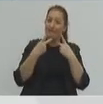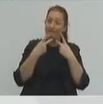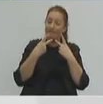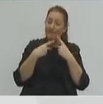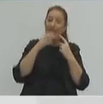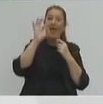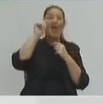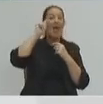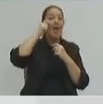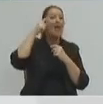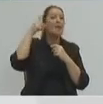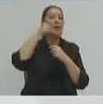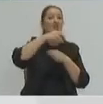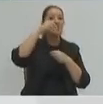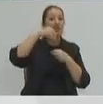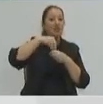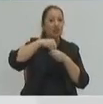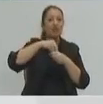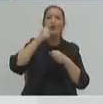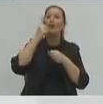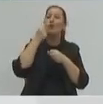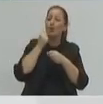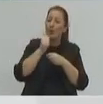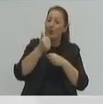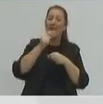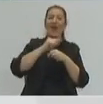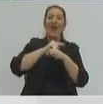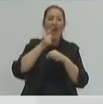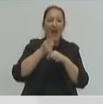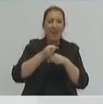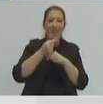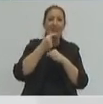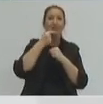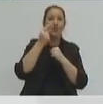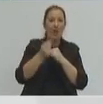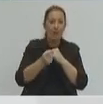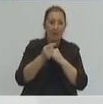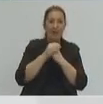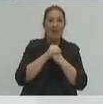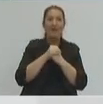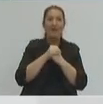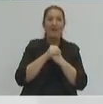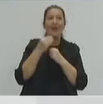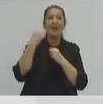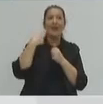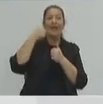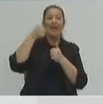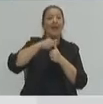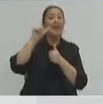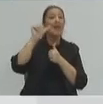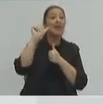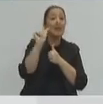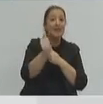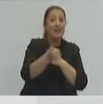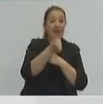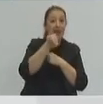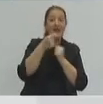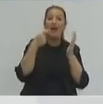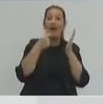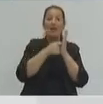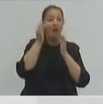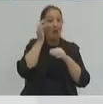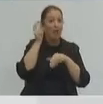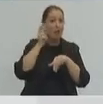ayının içerisindeki önemli günleri, haftaları belirtmek, yine kıymetli isimleri